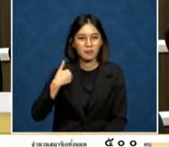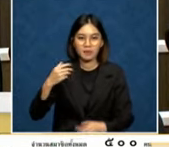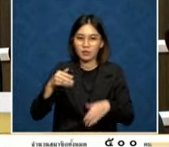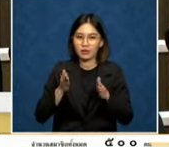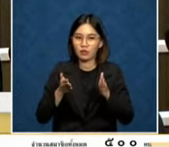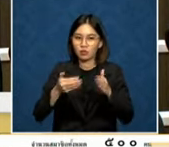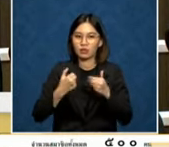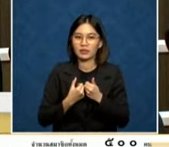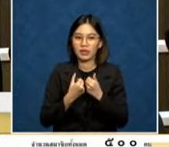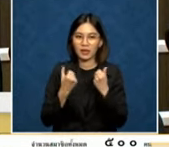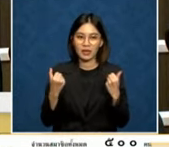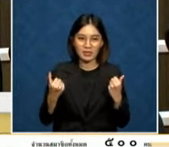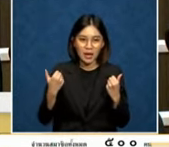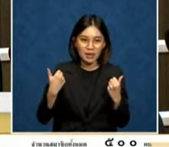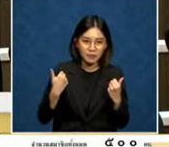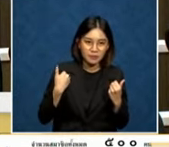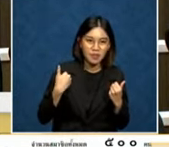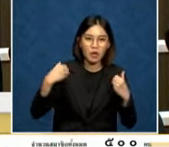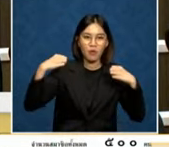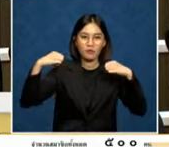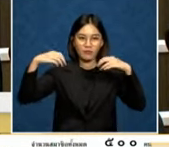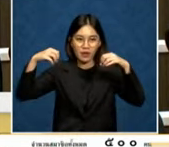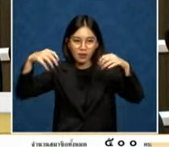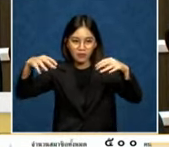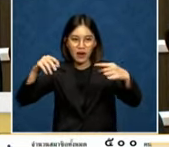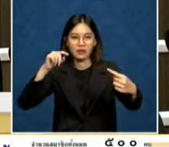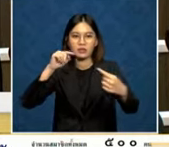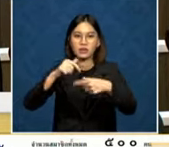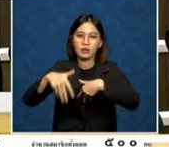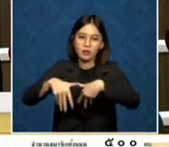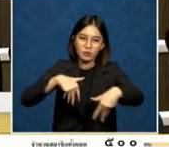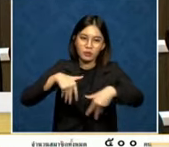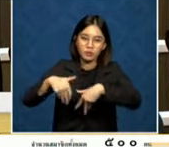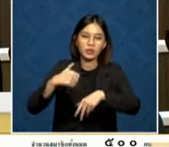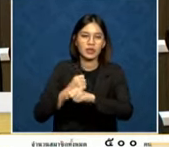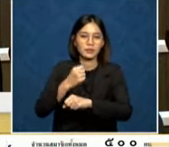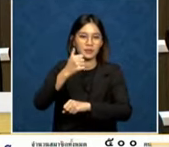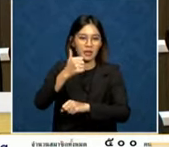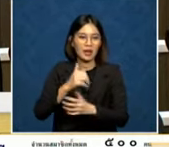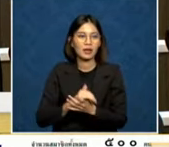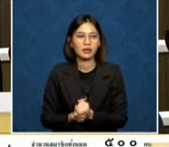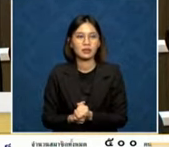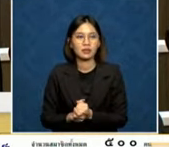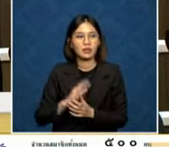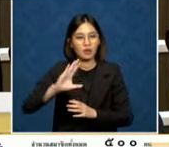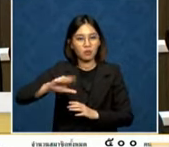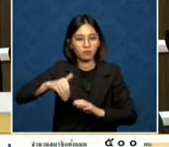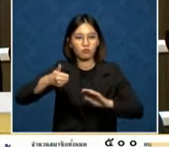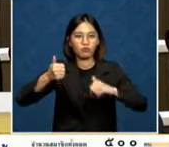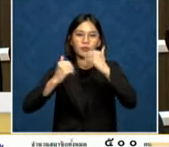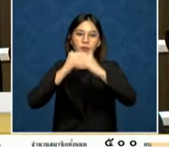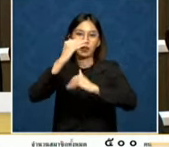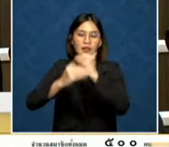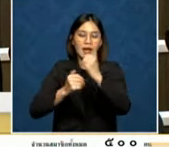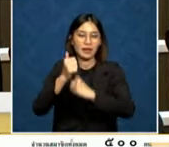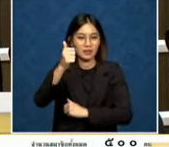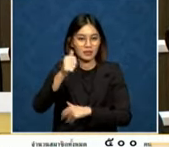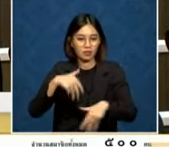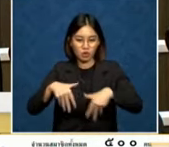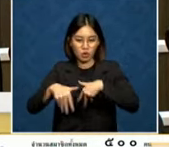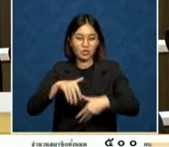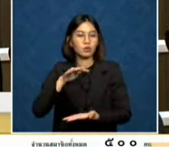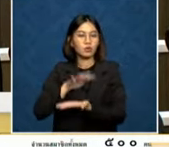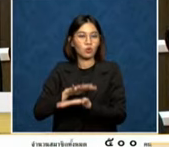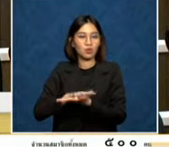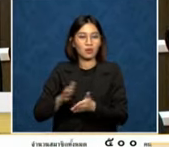ถนนมีการขยายแนวเขตไฟฟ้าให้เข้าถึงชุมชนได้มากขึ้นและดีขึ้นท้องถิ่นมีโรง